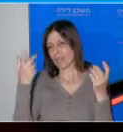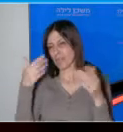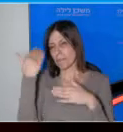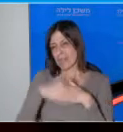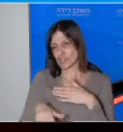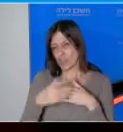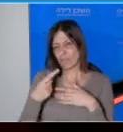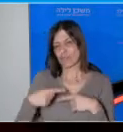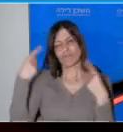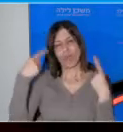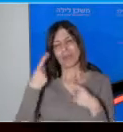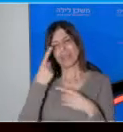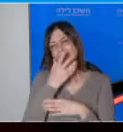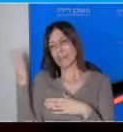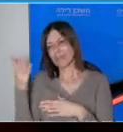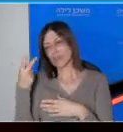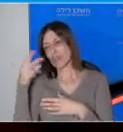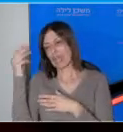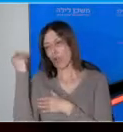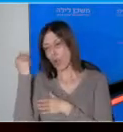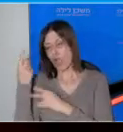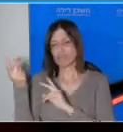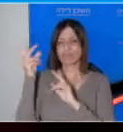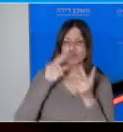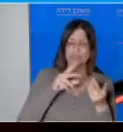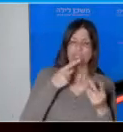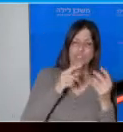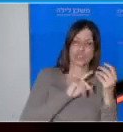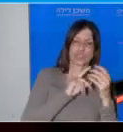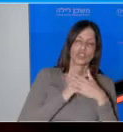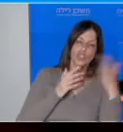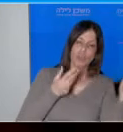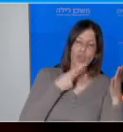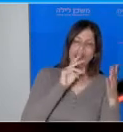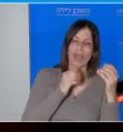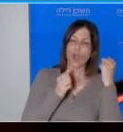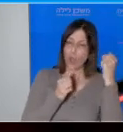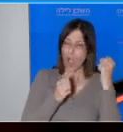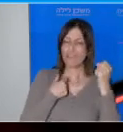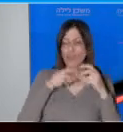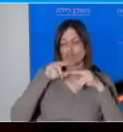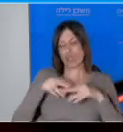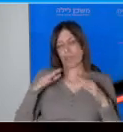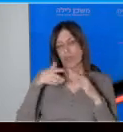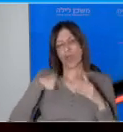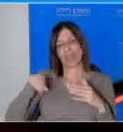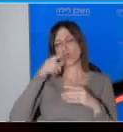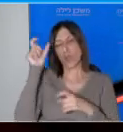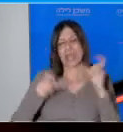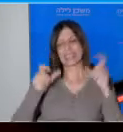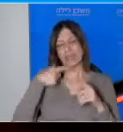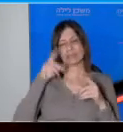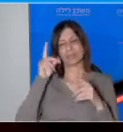אחד הימין יותר כוח, יום אחר, השמאל יותר כוח, אבל אנחנו נשארים לגור כאן, אנחנו אזרחים. אנחנו צריכים